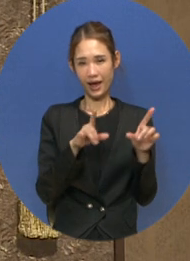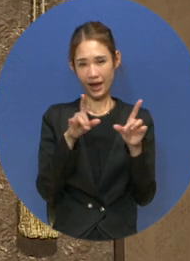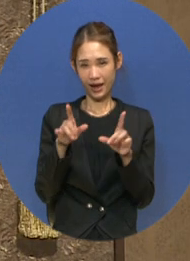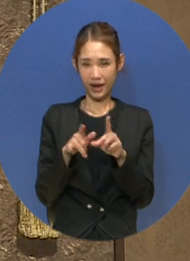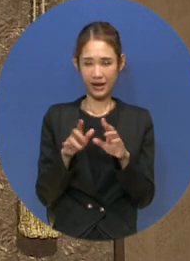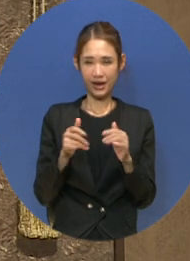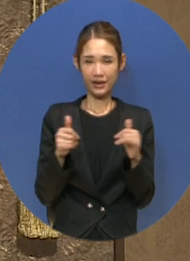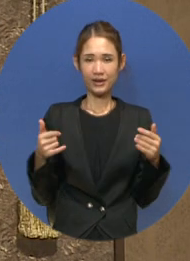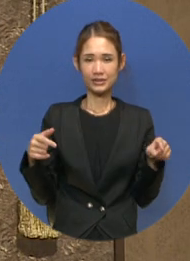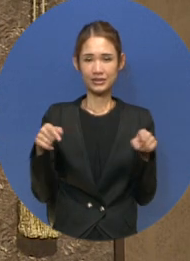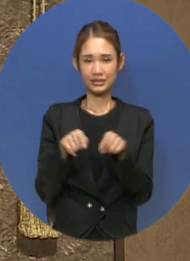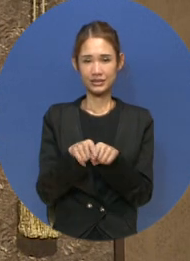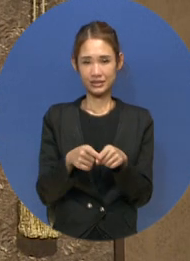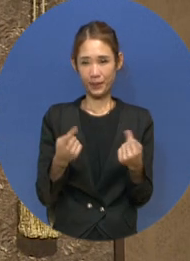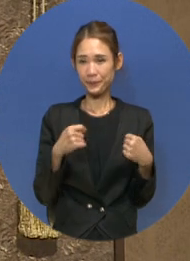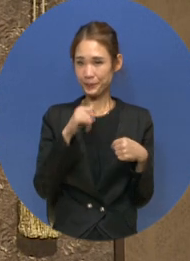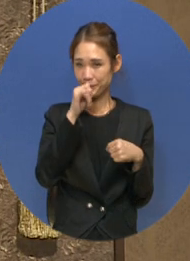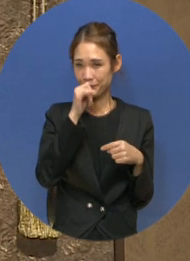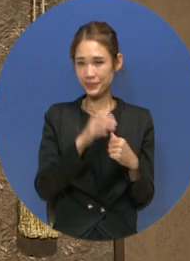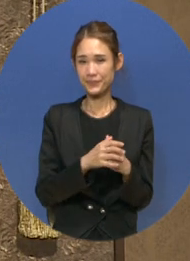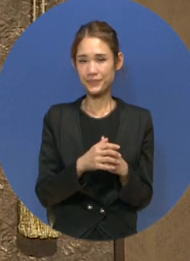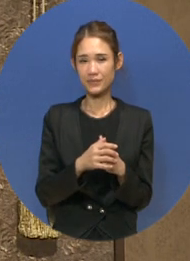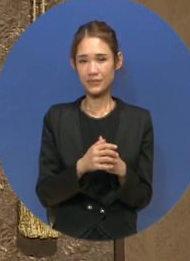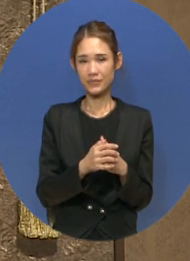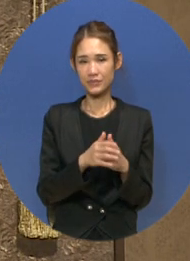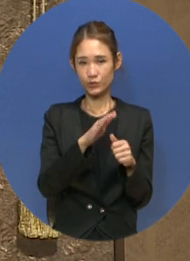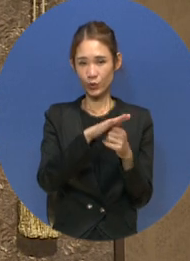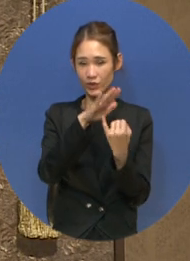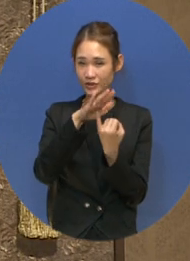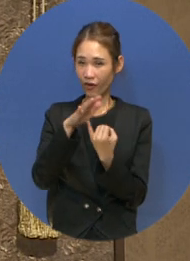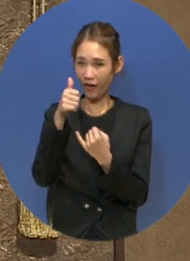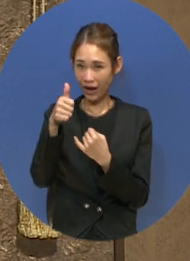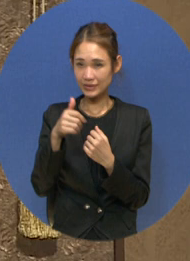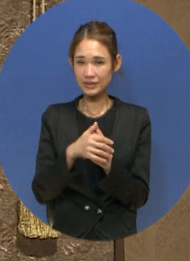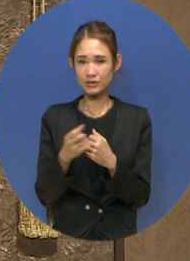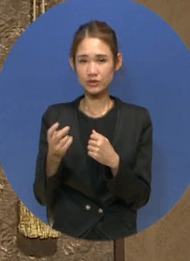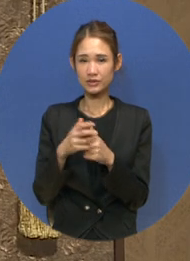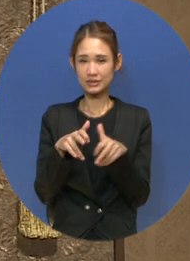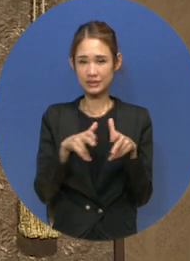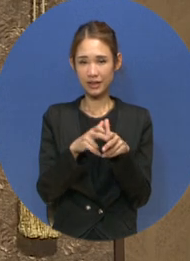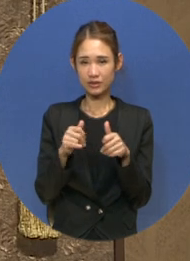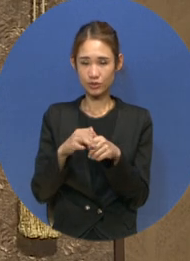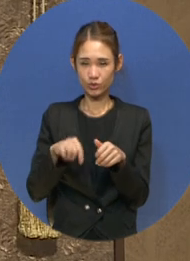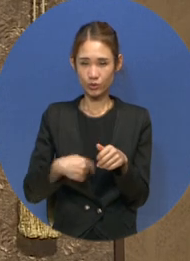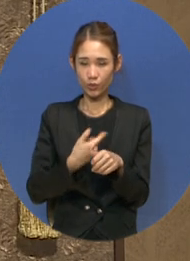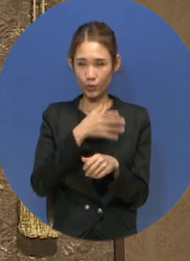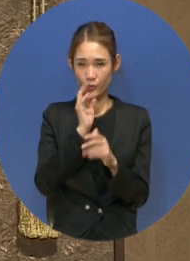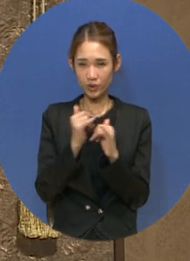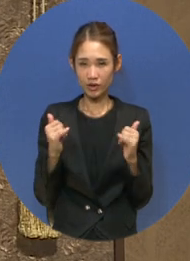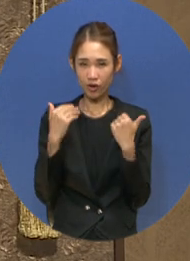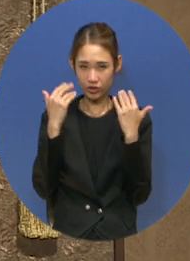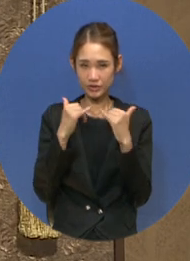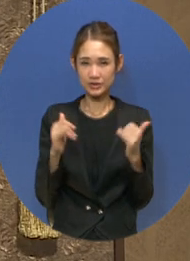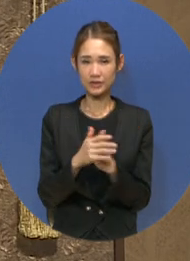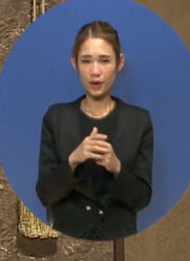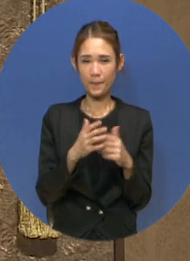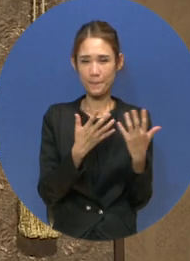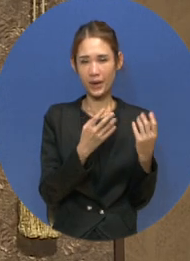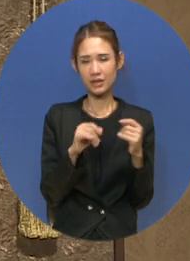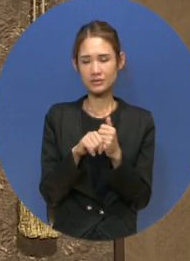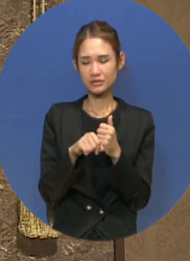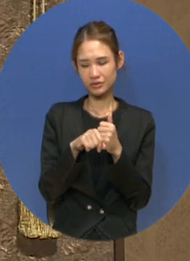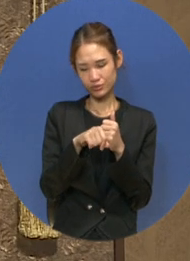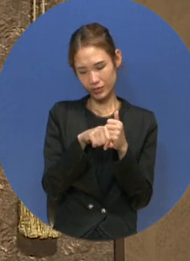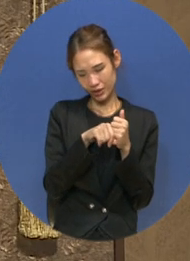우리 시민들이 있습니다. 소년소녀 가장, 또한 장애인, 그리고 또 독거 어르신